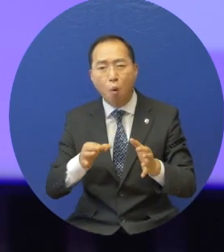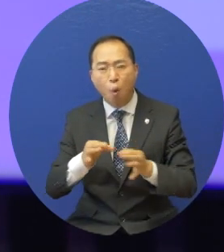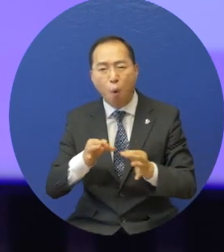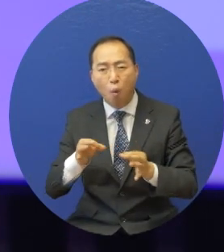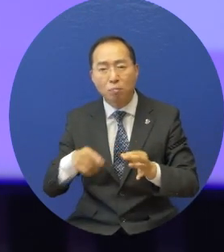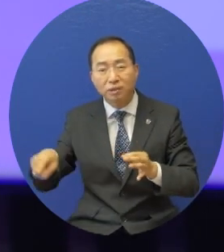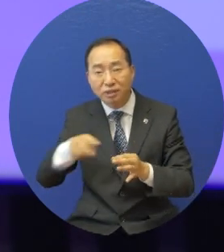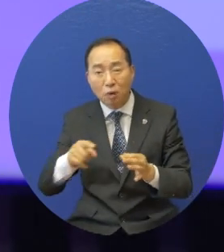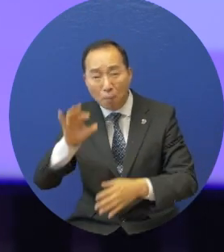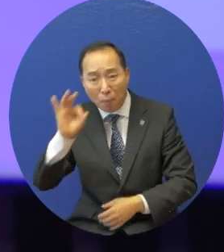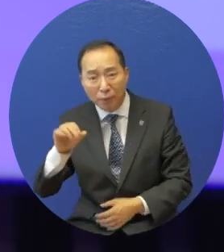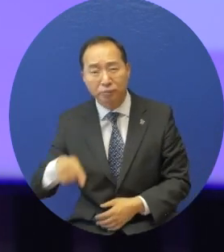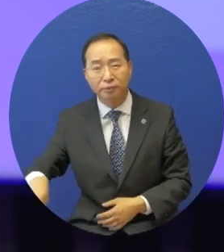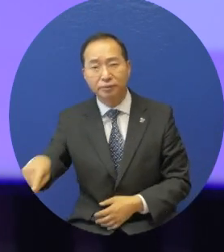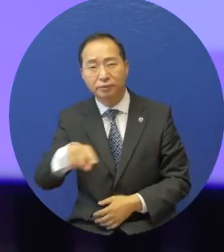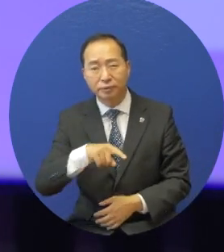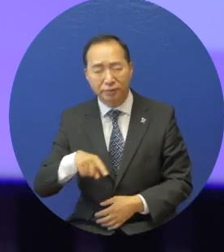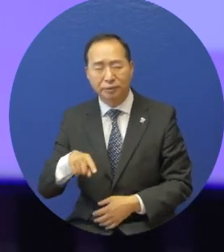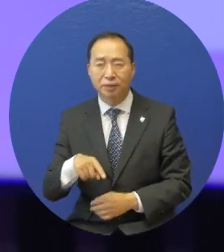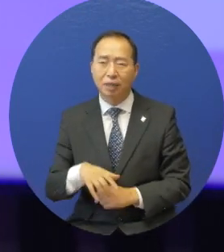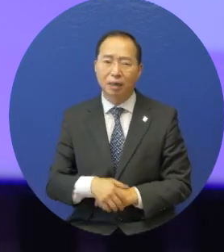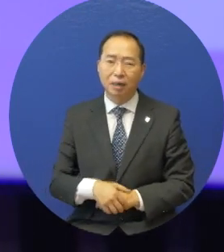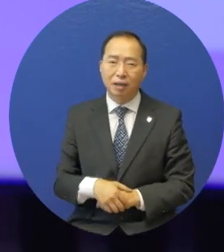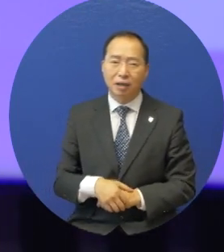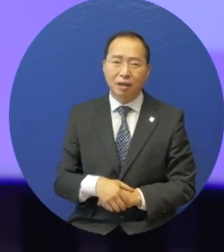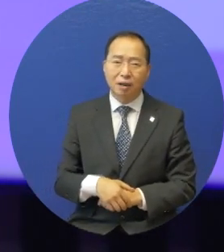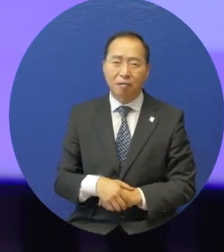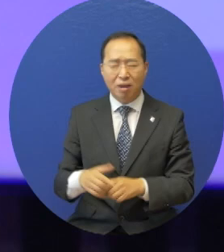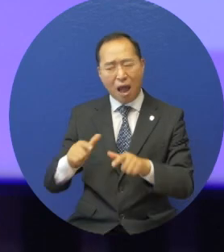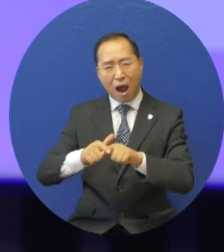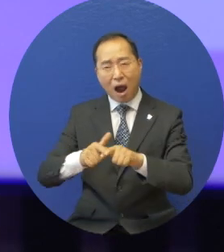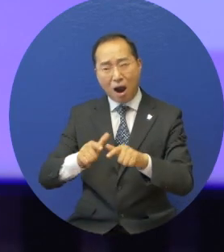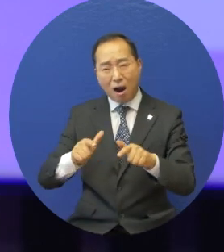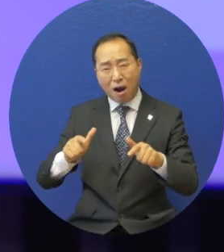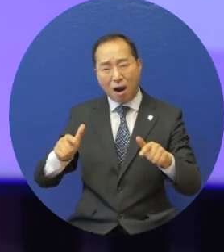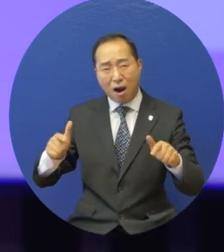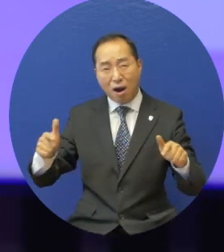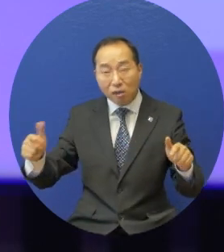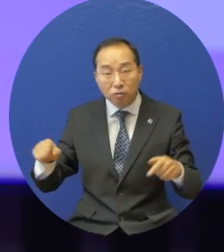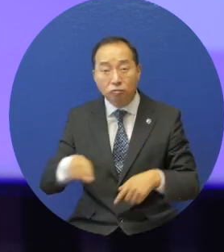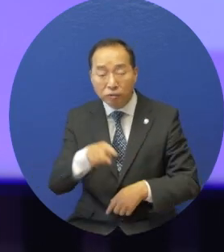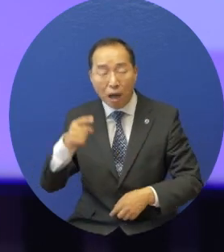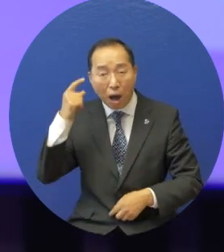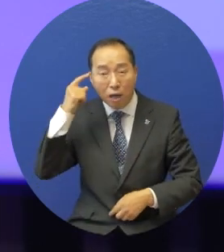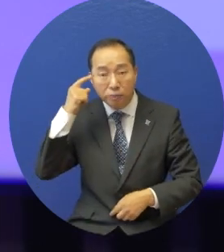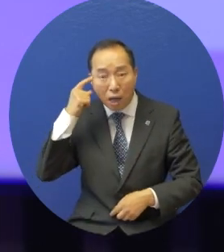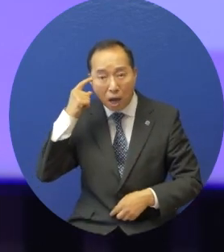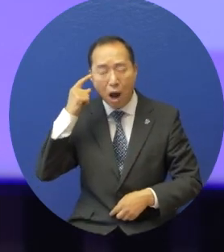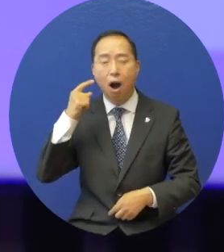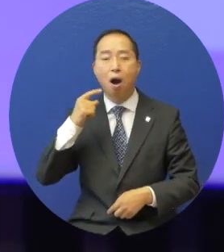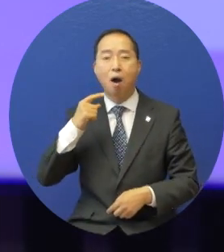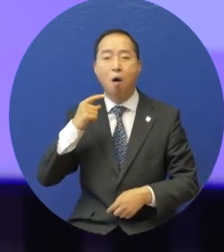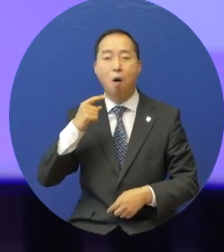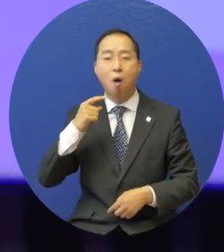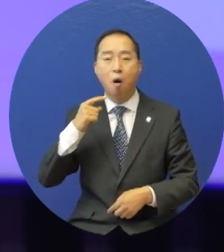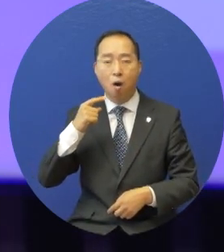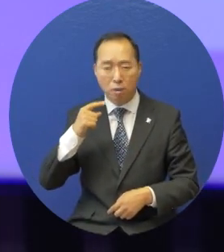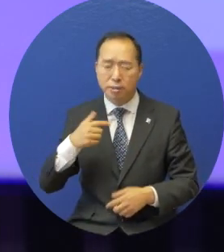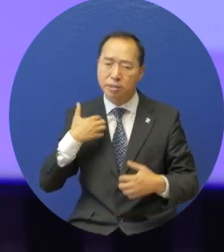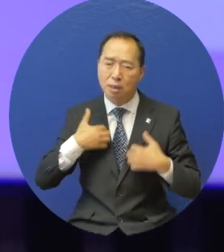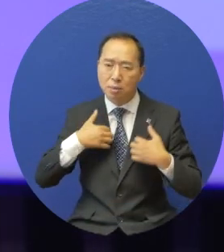그런 직업들을 한번 보십시오. 굉장히 디테일하면서도 굉장히 다양한 분야에서 우리가